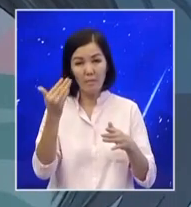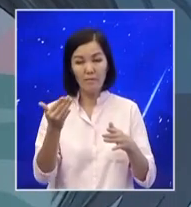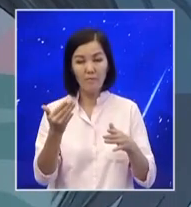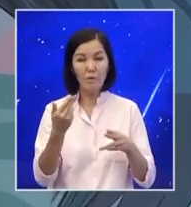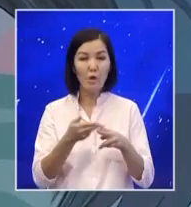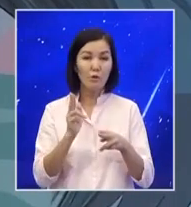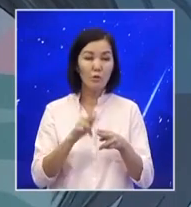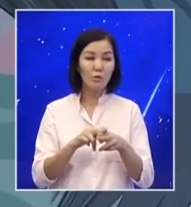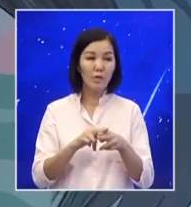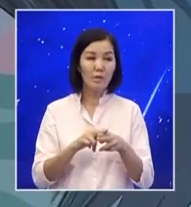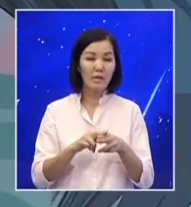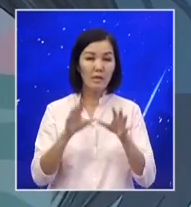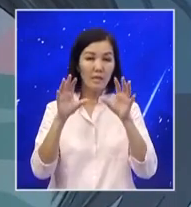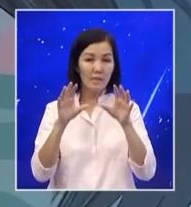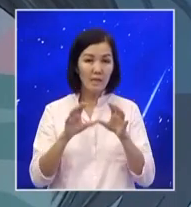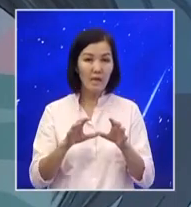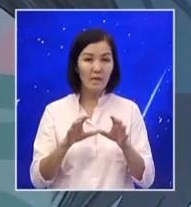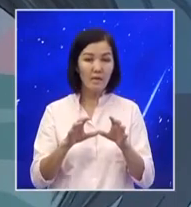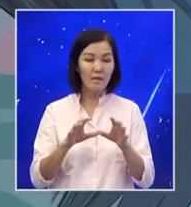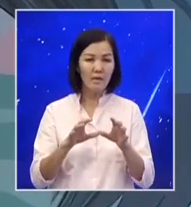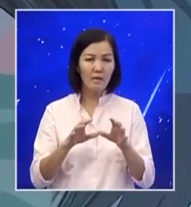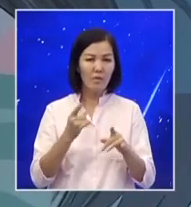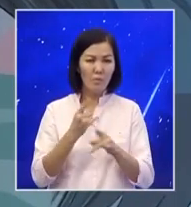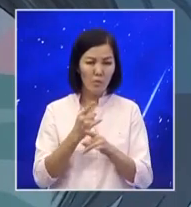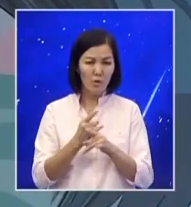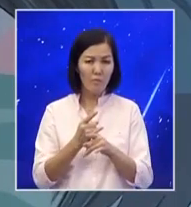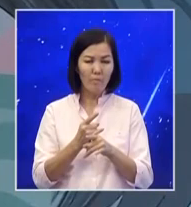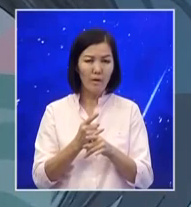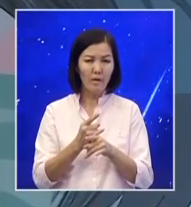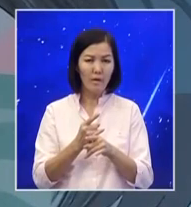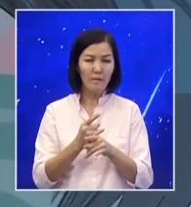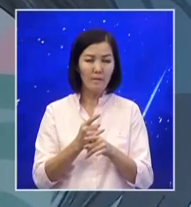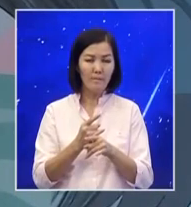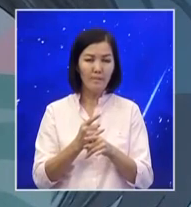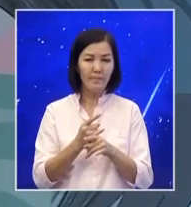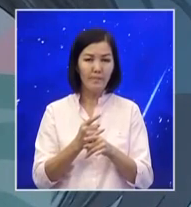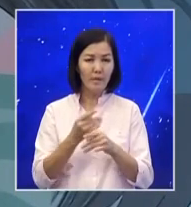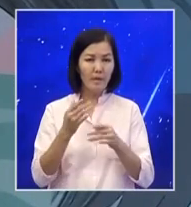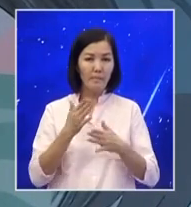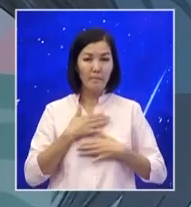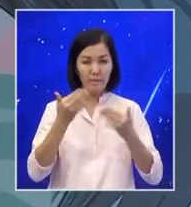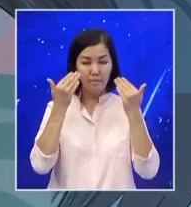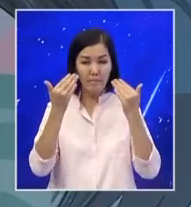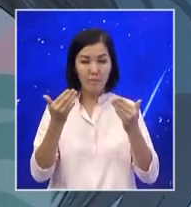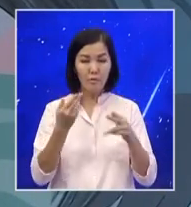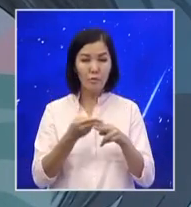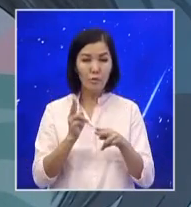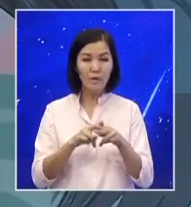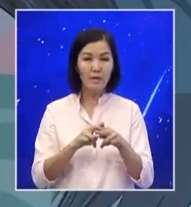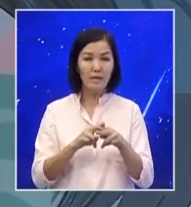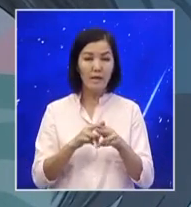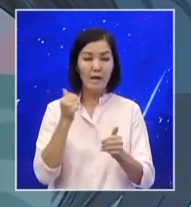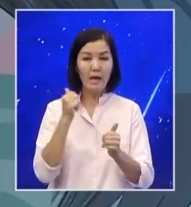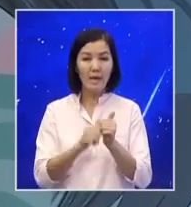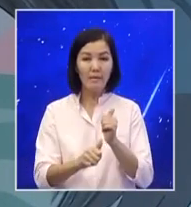ол құжатты заңды ма, заңды емес па, немесе ол өзінің бұрыннан келетін құжаты ма екен, ол құдай біледі. Сондықтан да